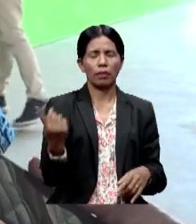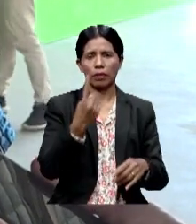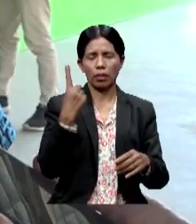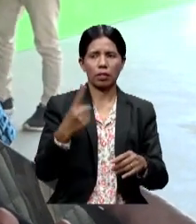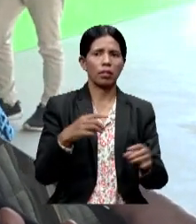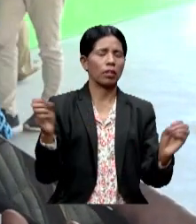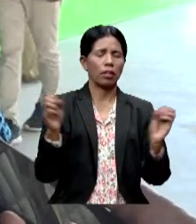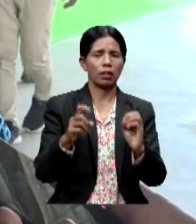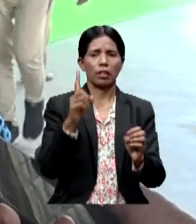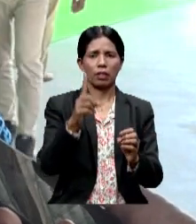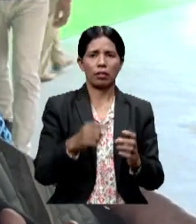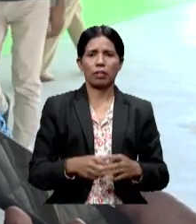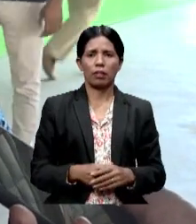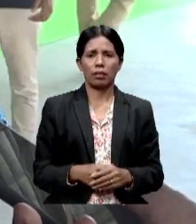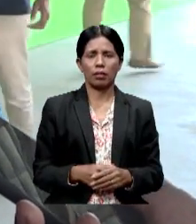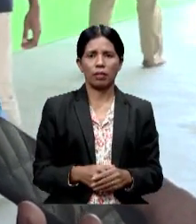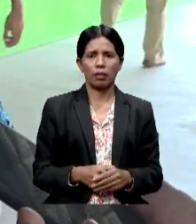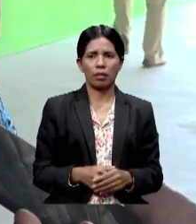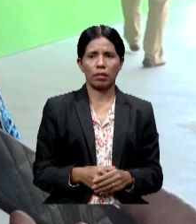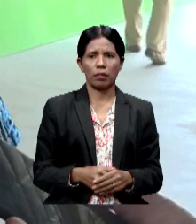sebe dalam bebe.